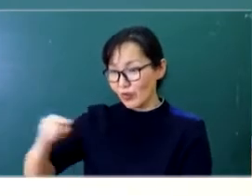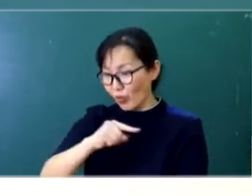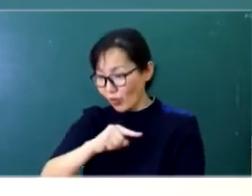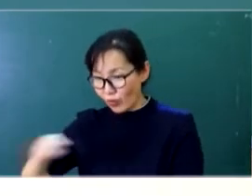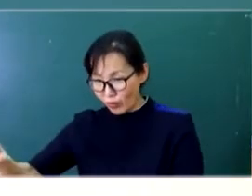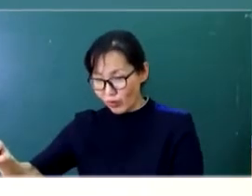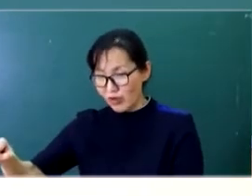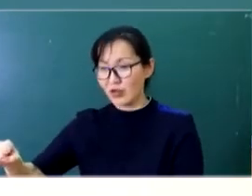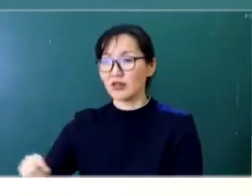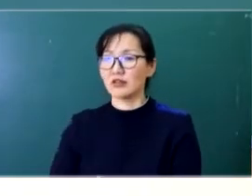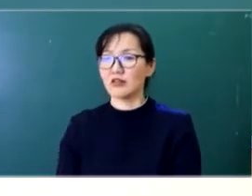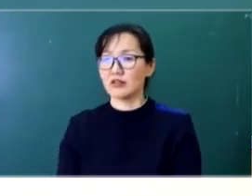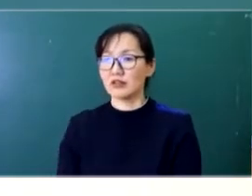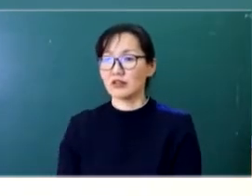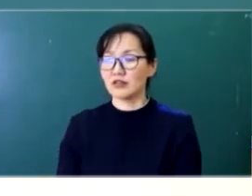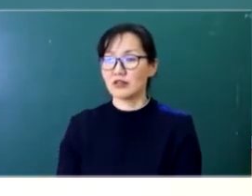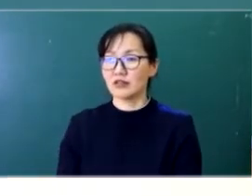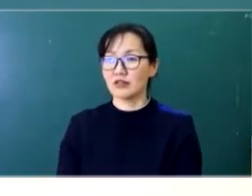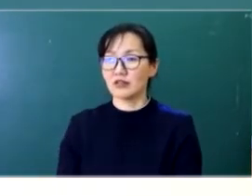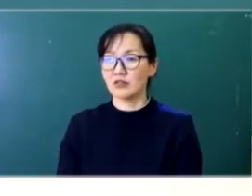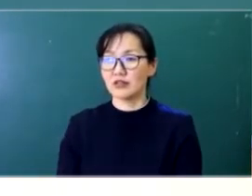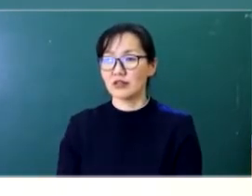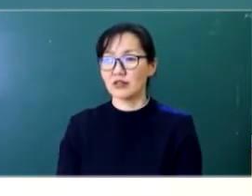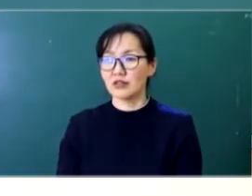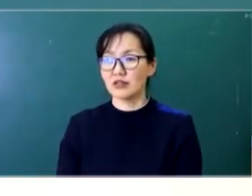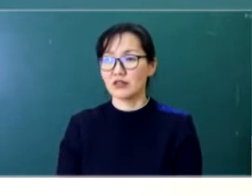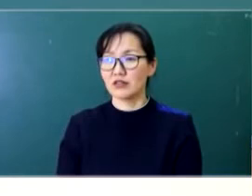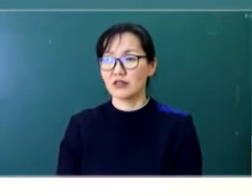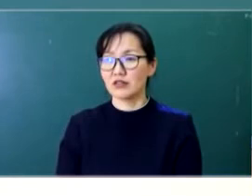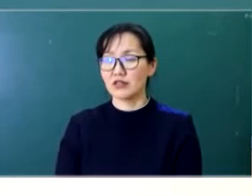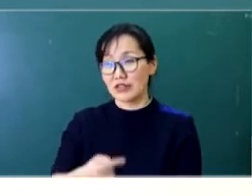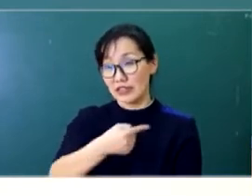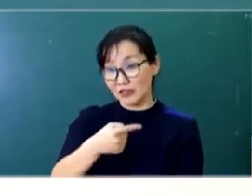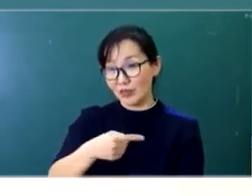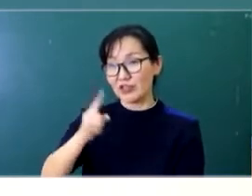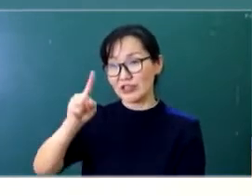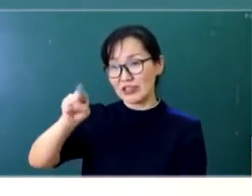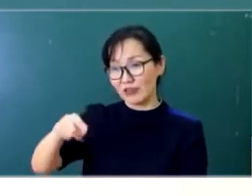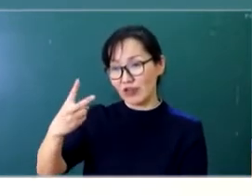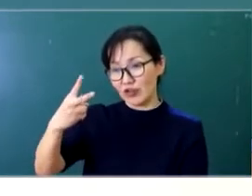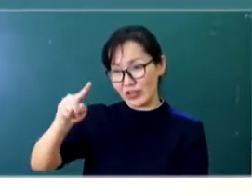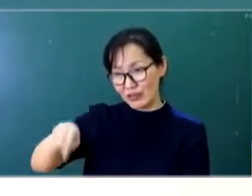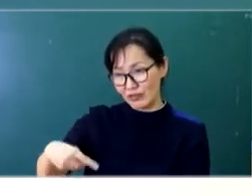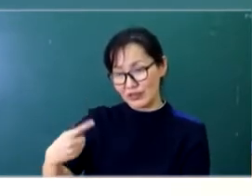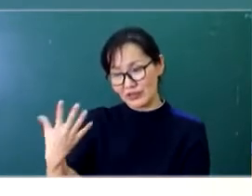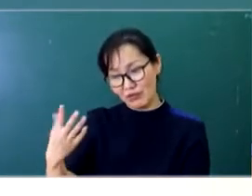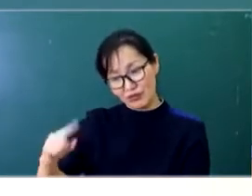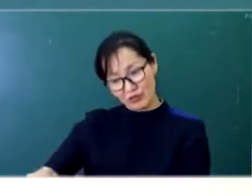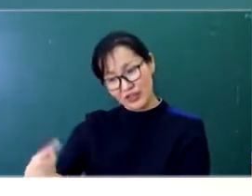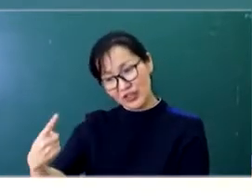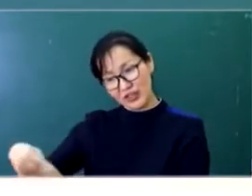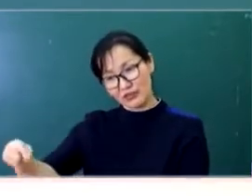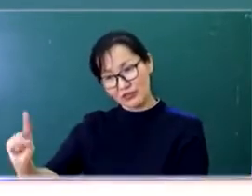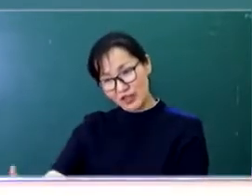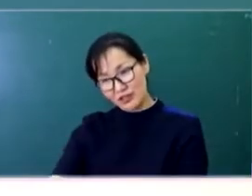28. За тэг. За хасгаж байна. За тэгээд сасчлахгүй учраас урдаасаа бид